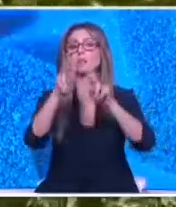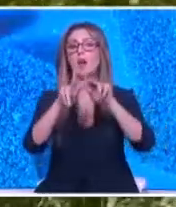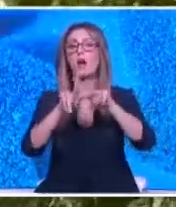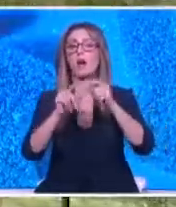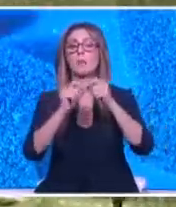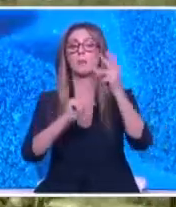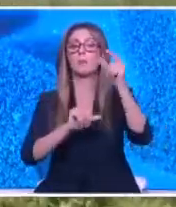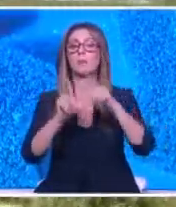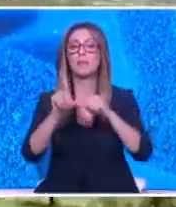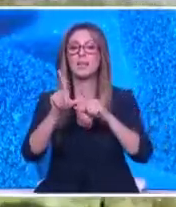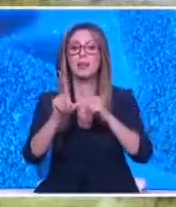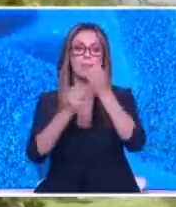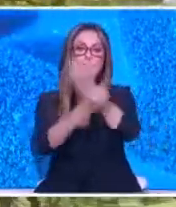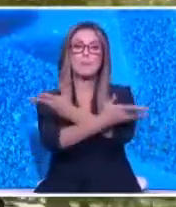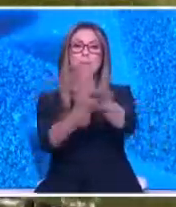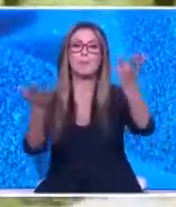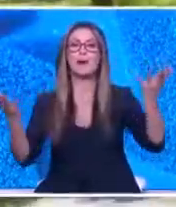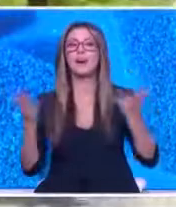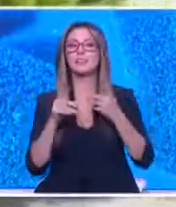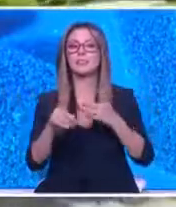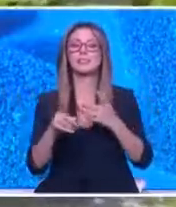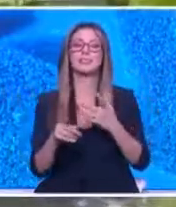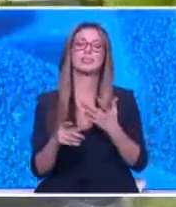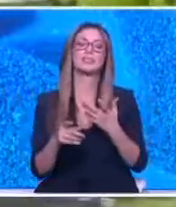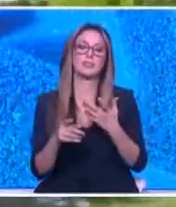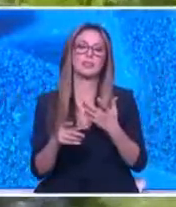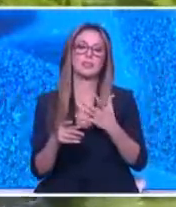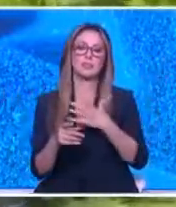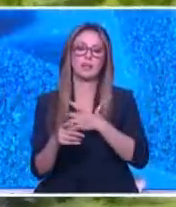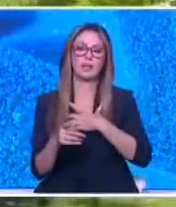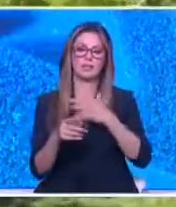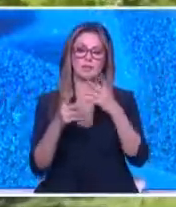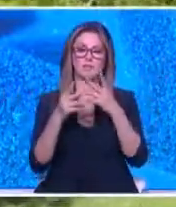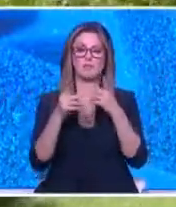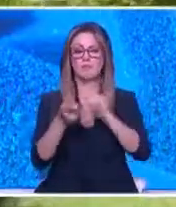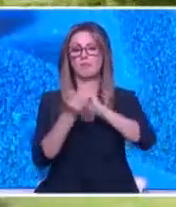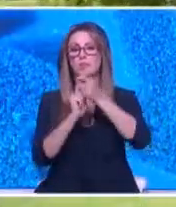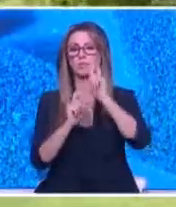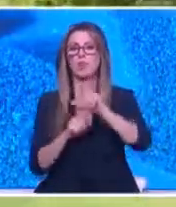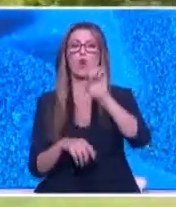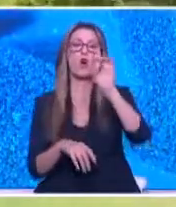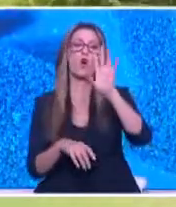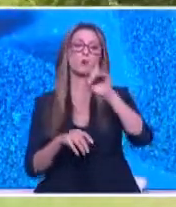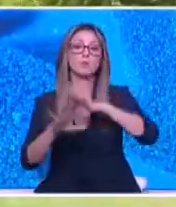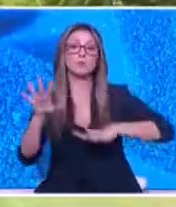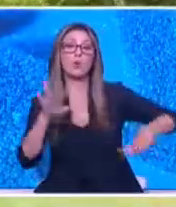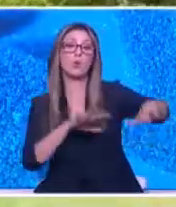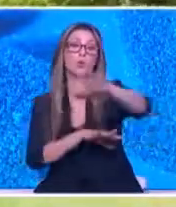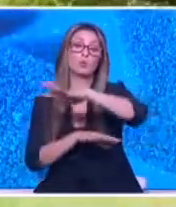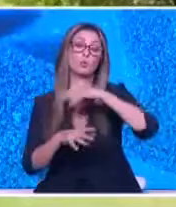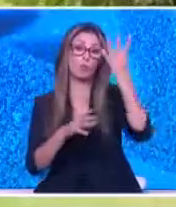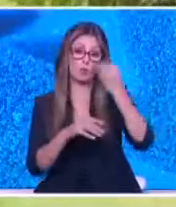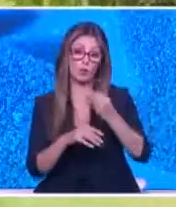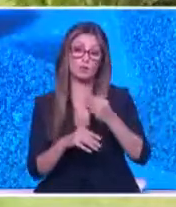Kabil'deki Babür bahçeleri, sosyal hayattaki değişimin açıkça görüldüğü yerlerden biri. 15 dönümlük bir alanı kaplayan